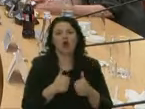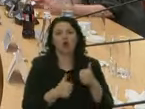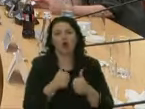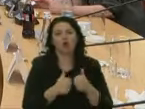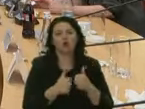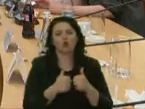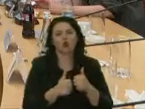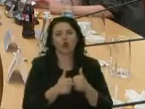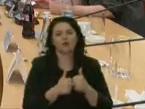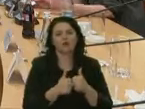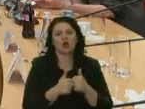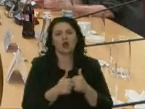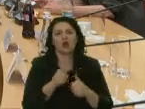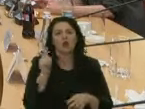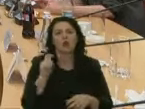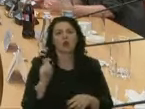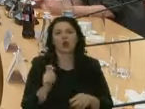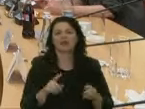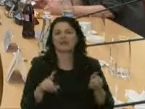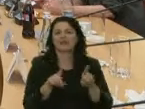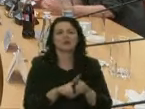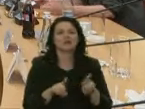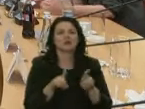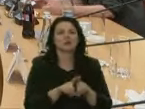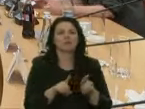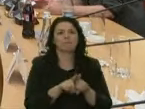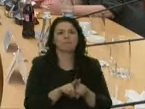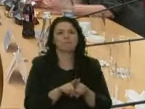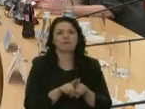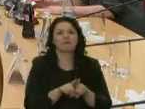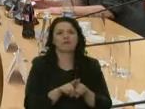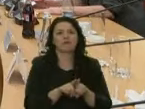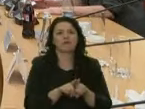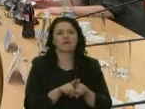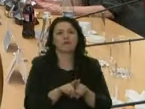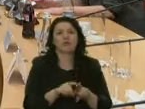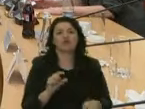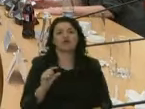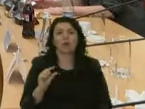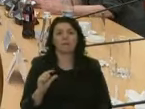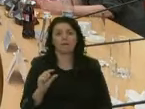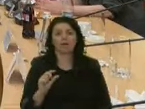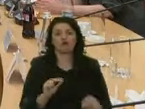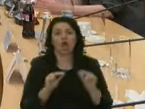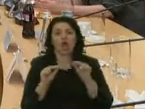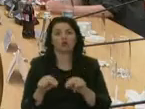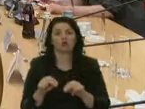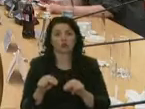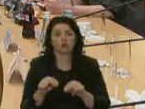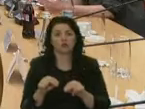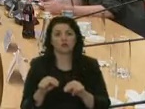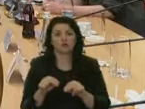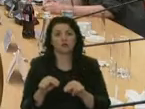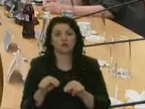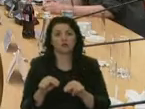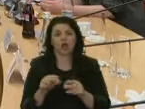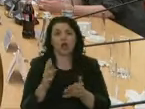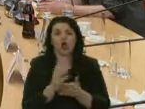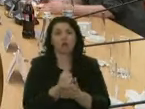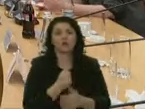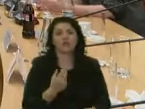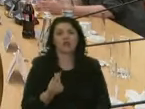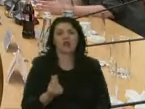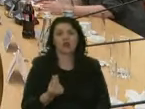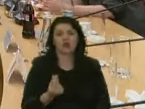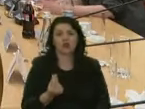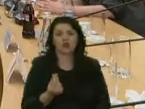cu proiecte similare. Deci, în felul ăsta, chiar ne asigurăm că și cei mici ajung să obțină